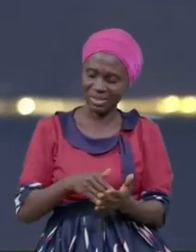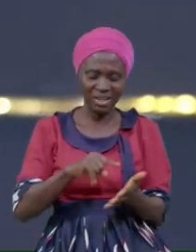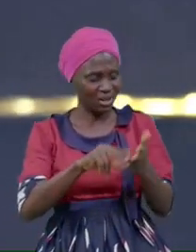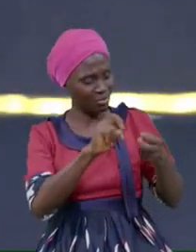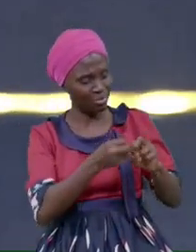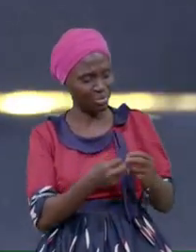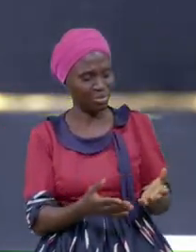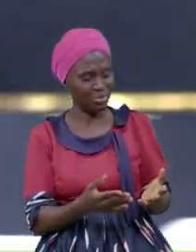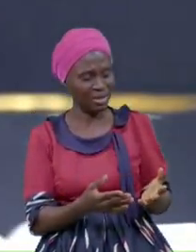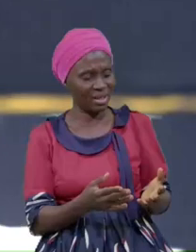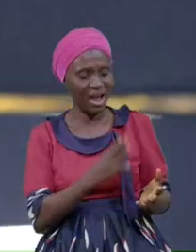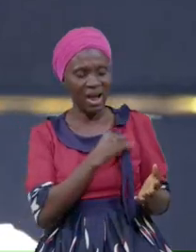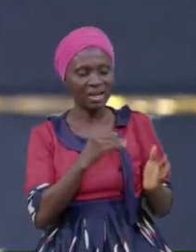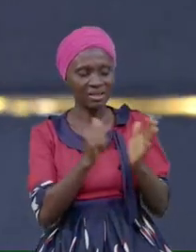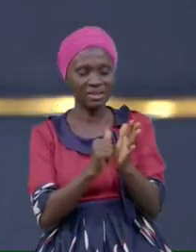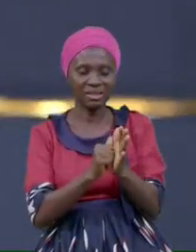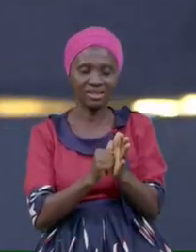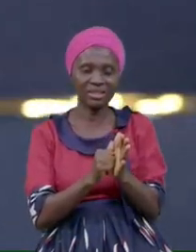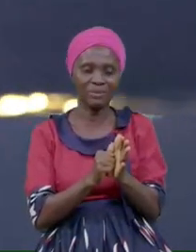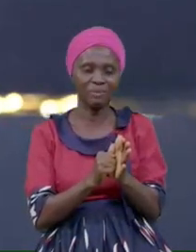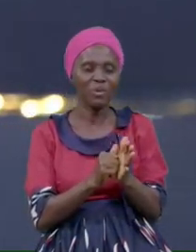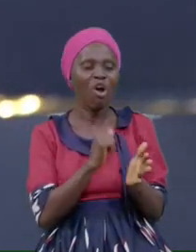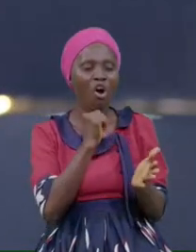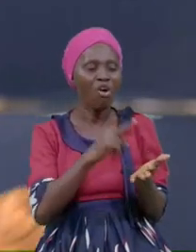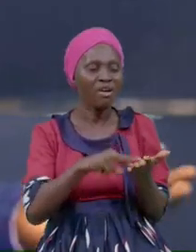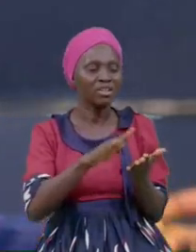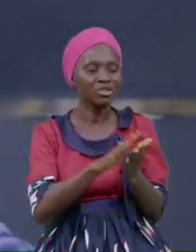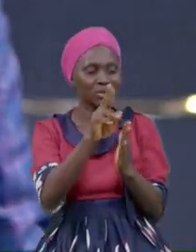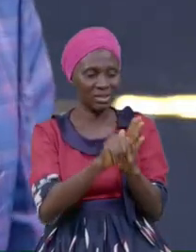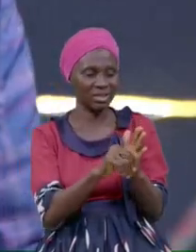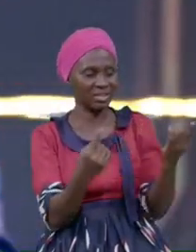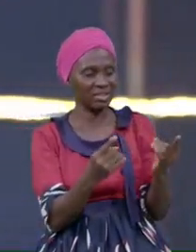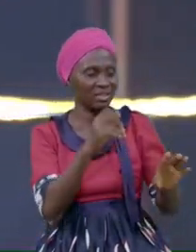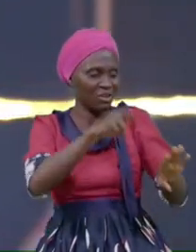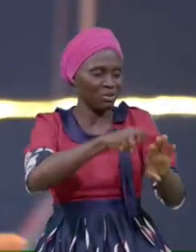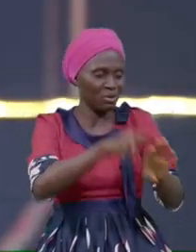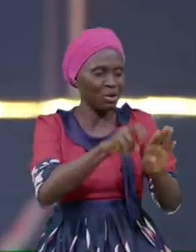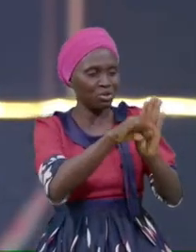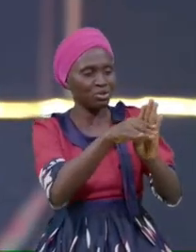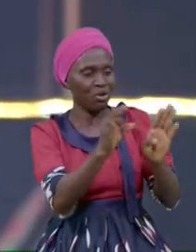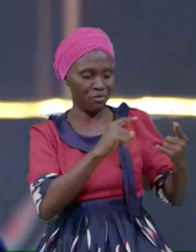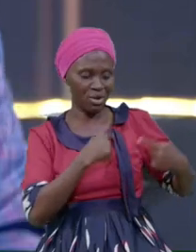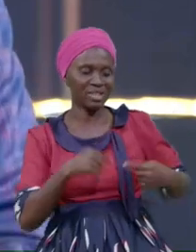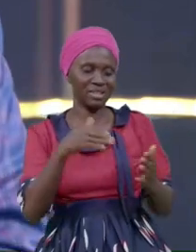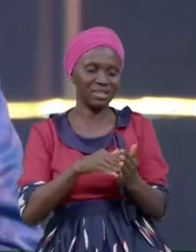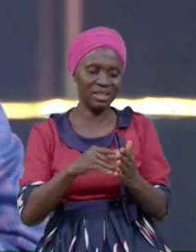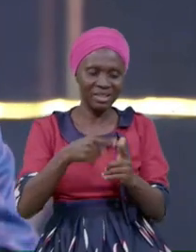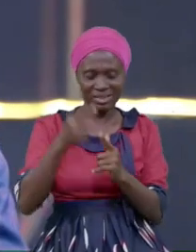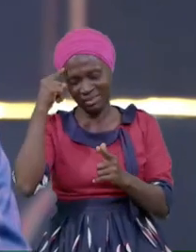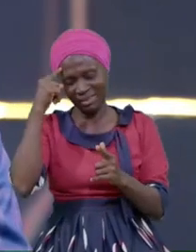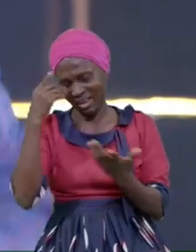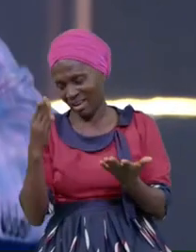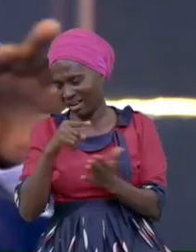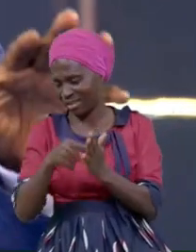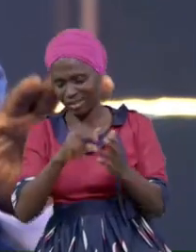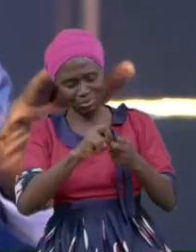Qui est encore à la porte? L'injustice. Ah, cette chose encore est venue. Hein? Qu'est-ce que je peux faire maintenant? Tu